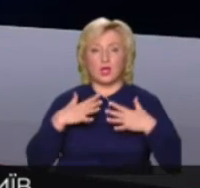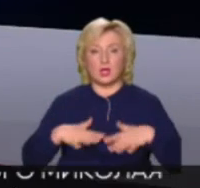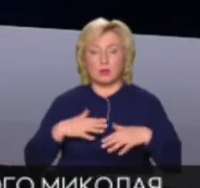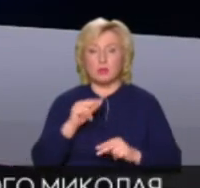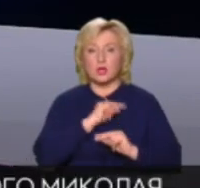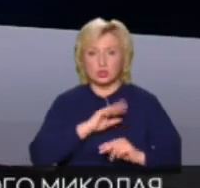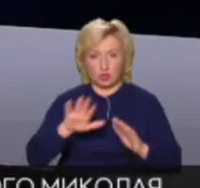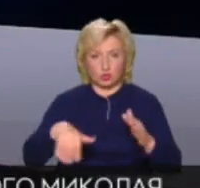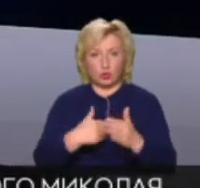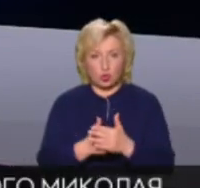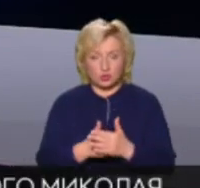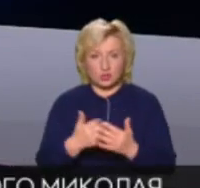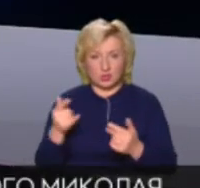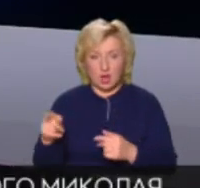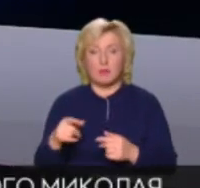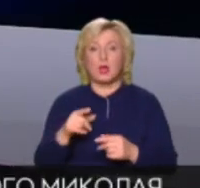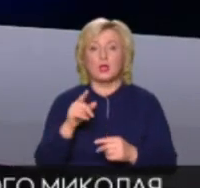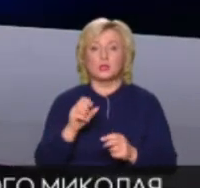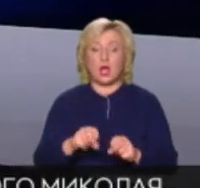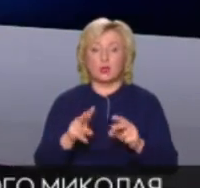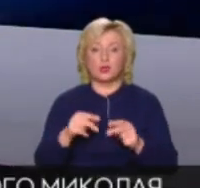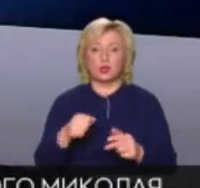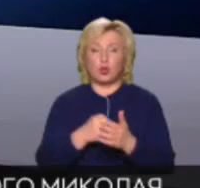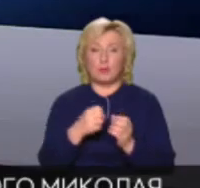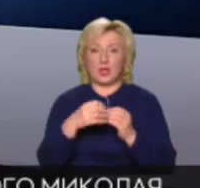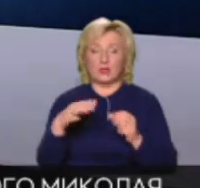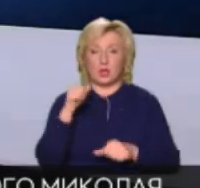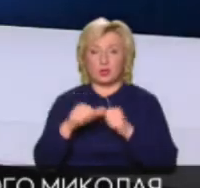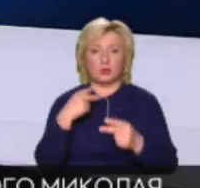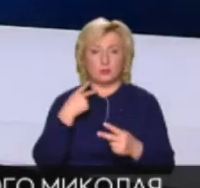досі там. Загрожує до 15 років позбавлення волі цій колаборантці.